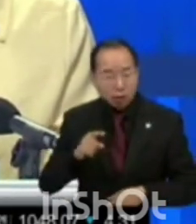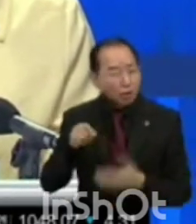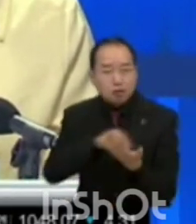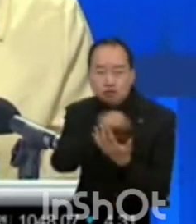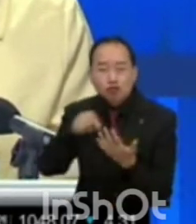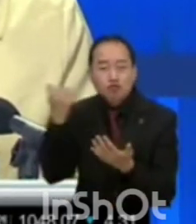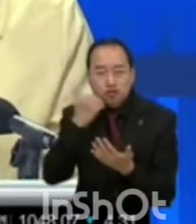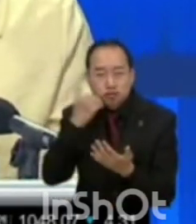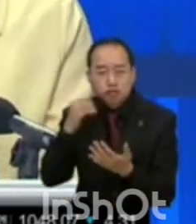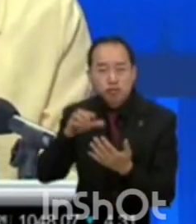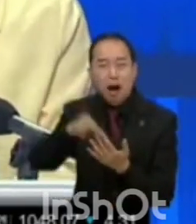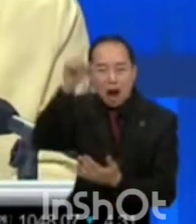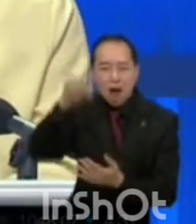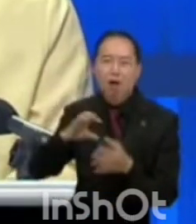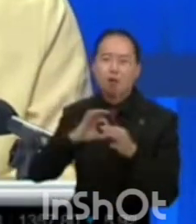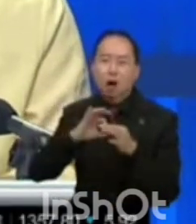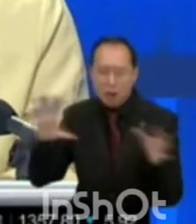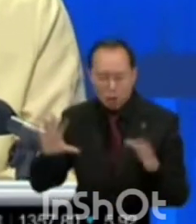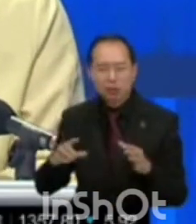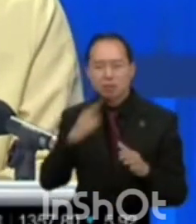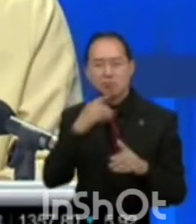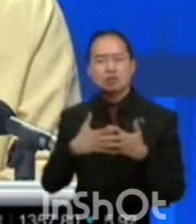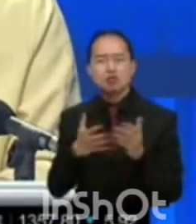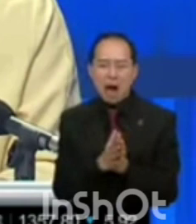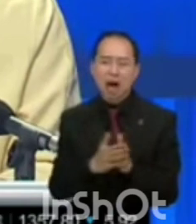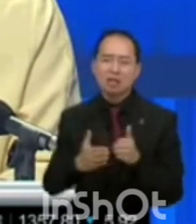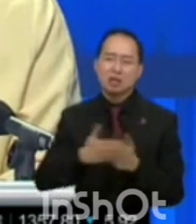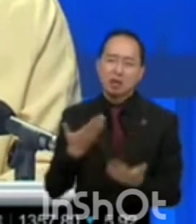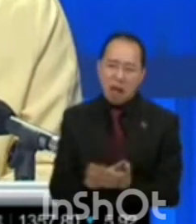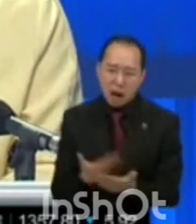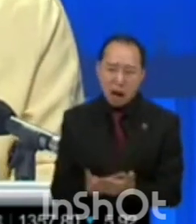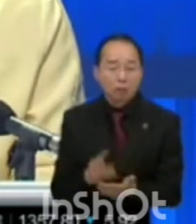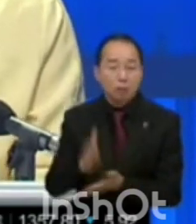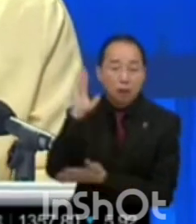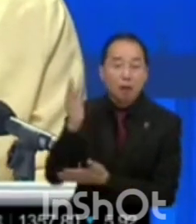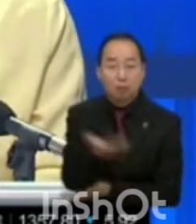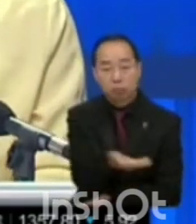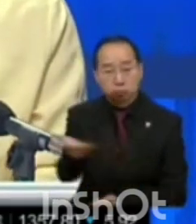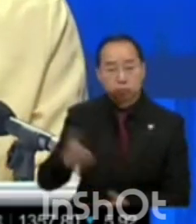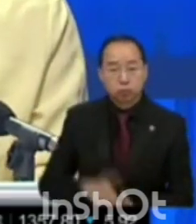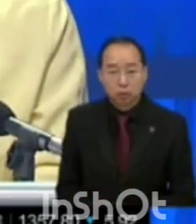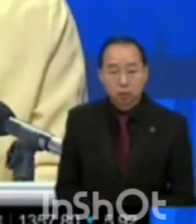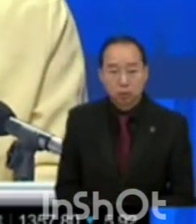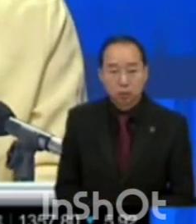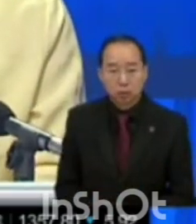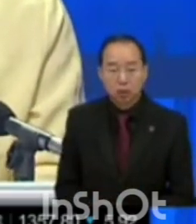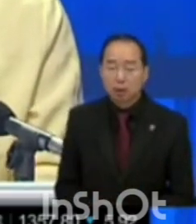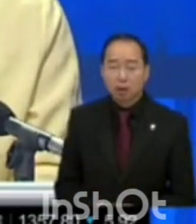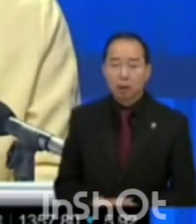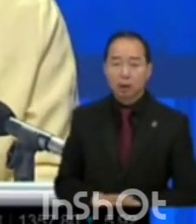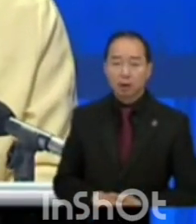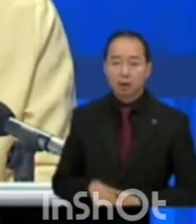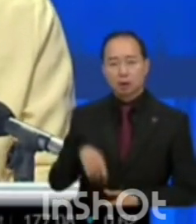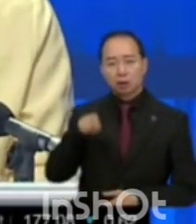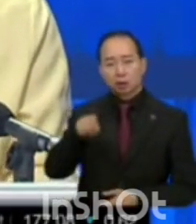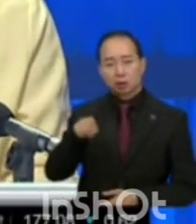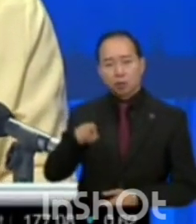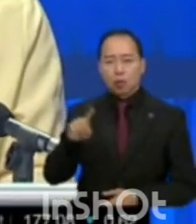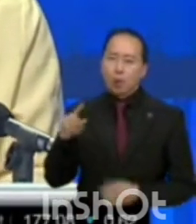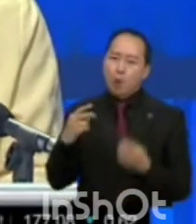되더라도 민주당을 지지해달라 이 자리에서 설득하실 용의는 없으신가요? 우선은 그 현상을 어떻게 볼 것이냐의